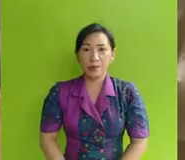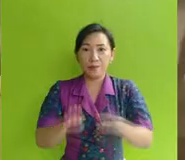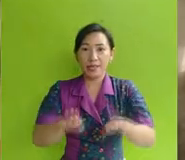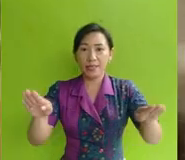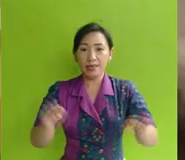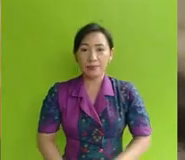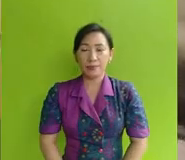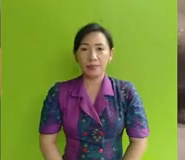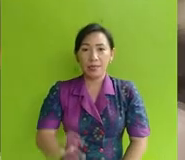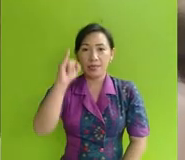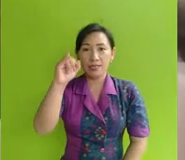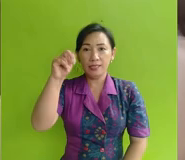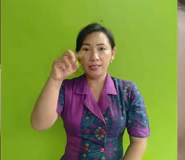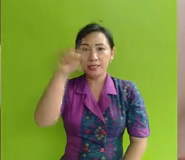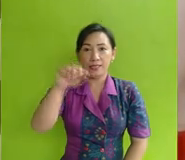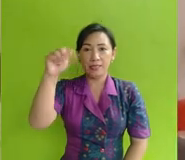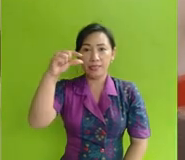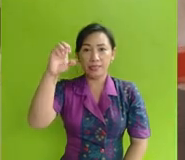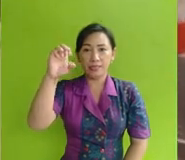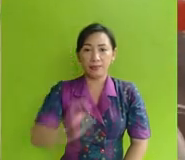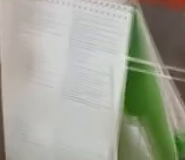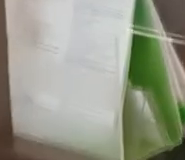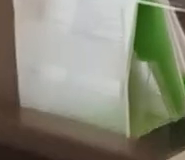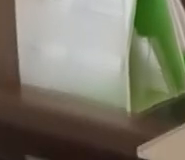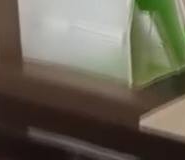5. Meja Insahe,